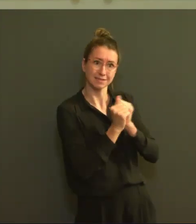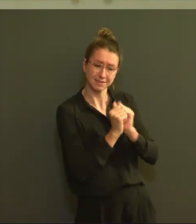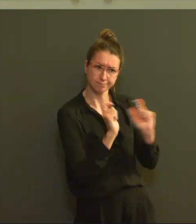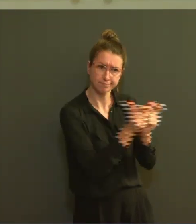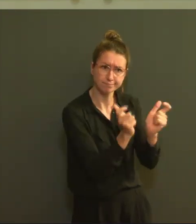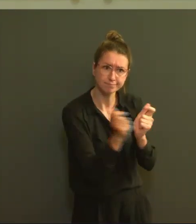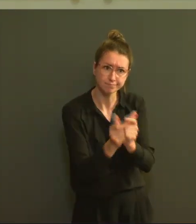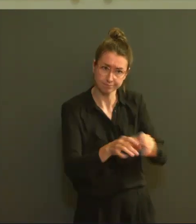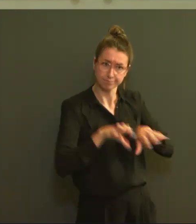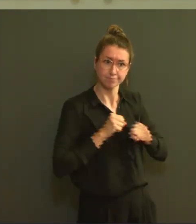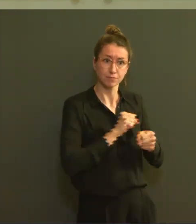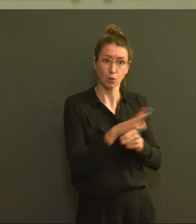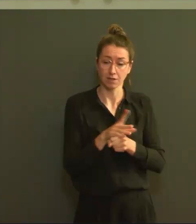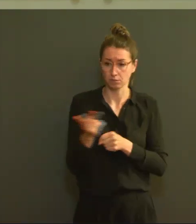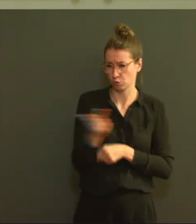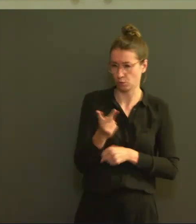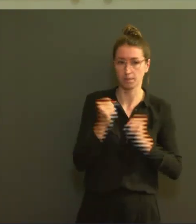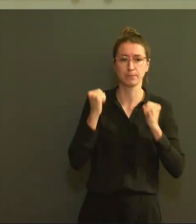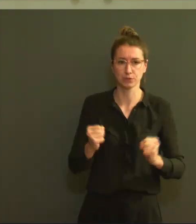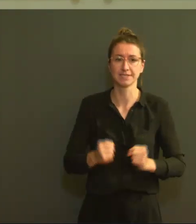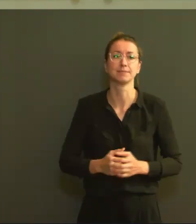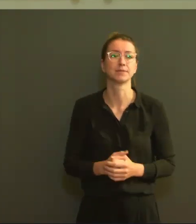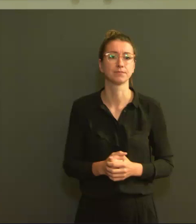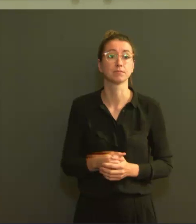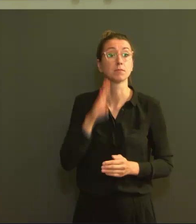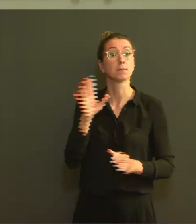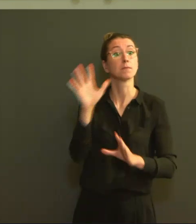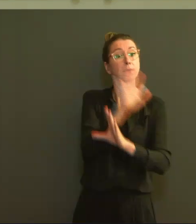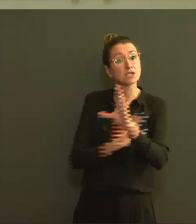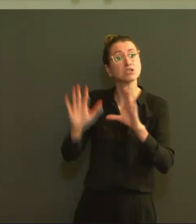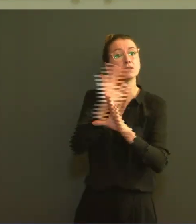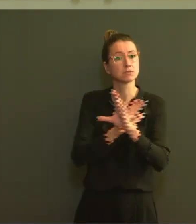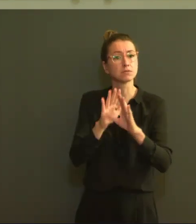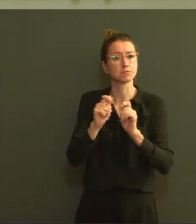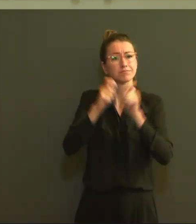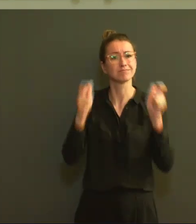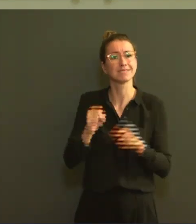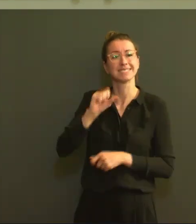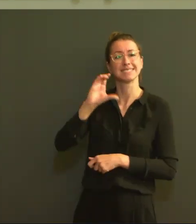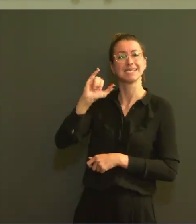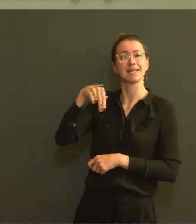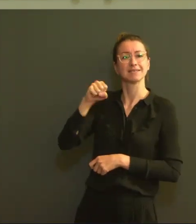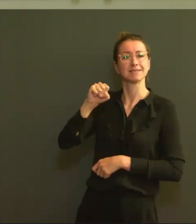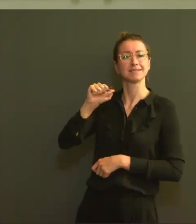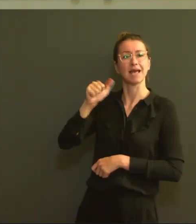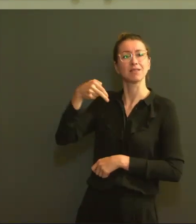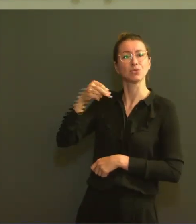Pour l'évaluation au niveau national, Sciensano a choisi de calculer en fonction du nombre d'hospitalisations.